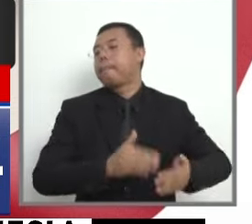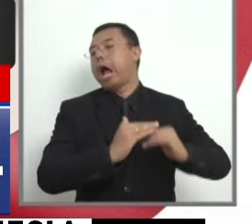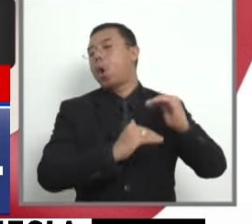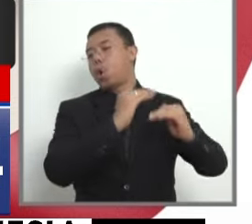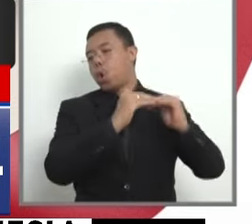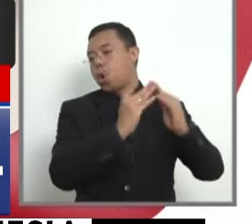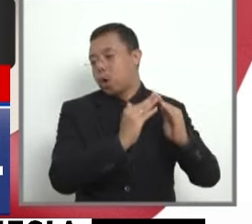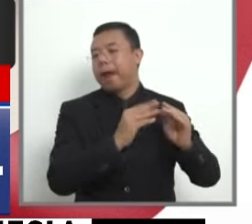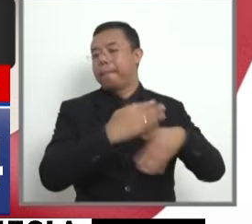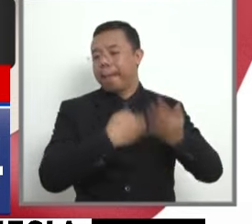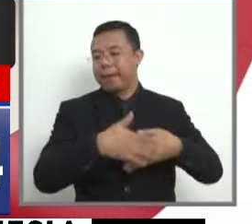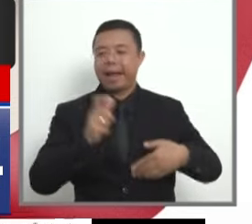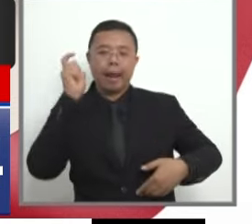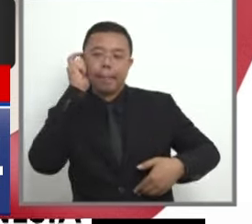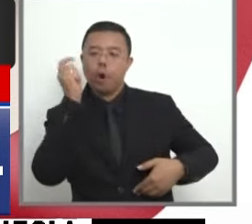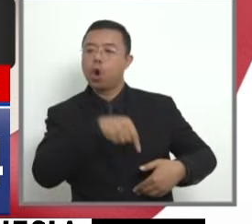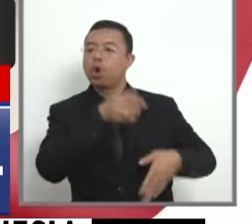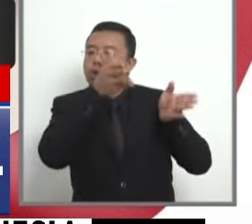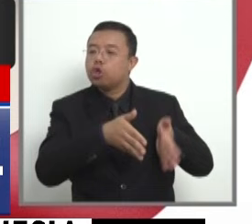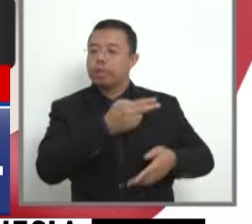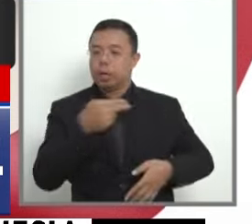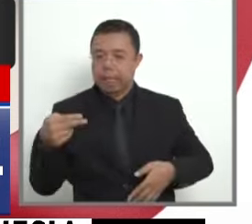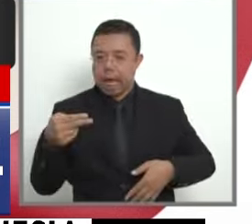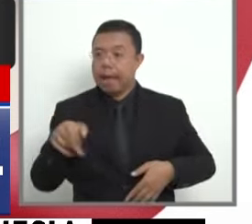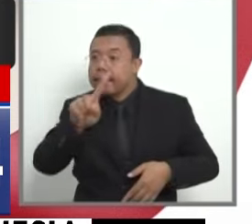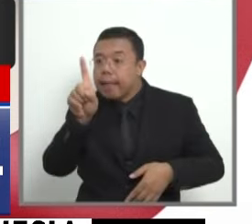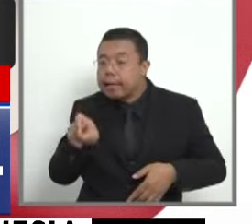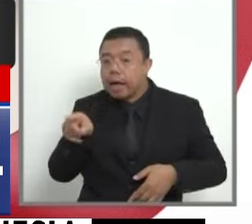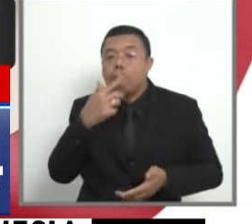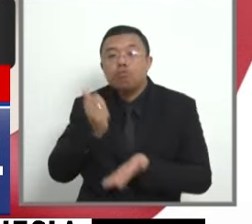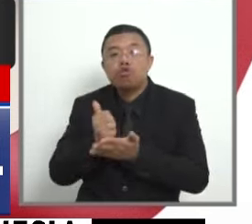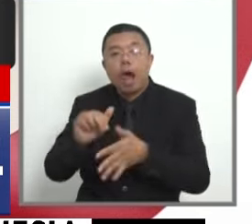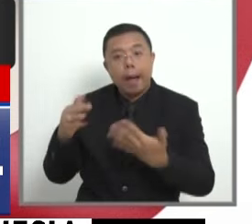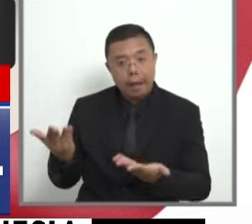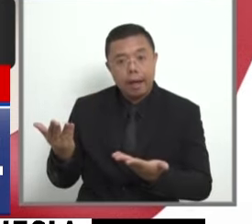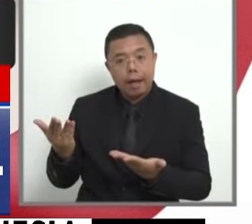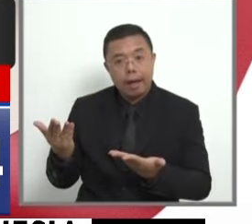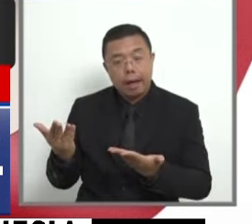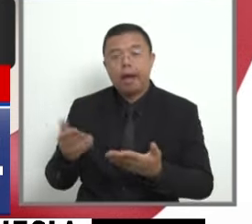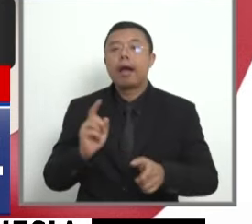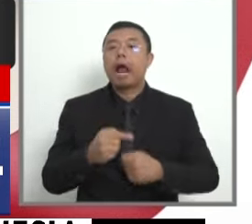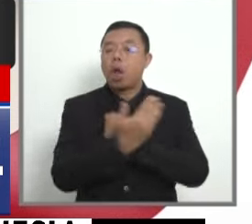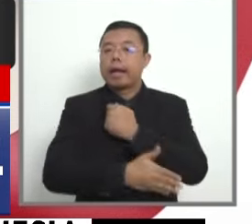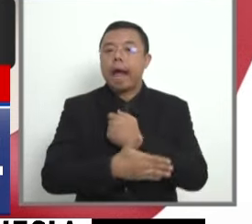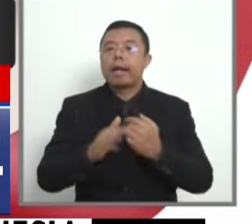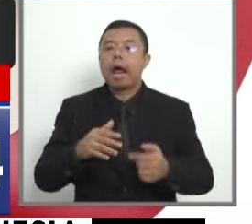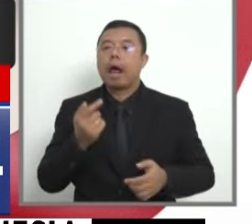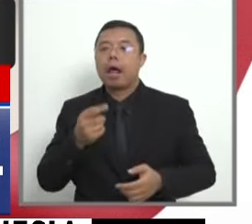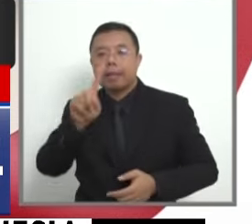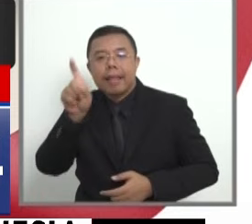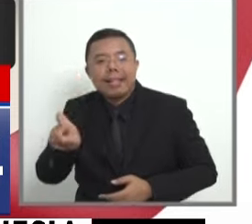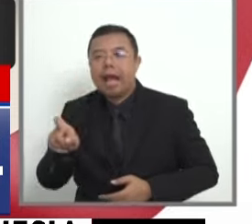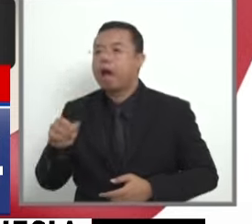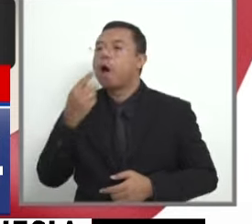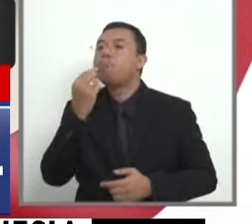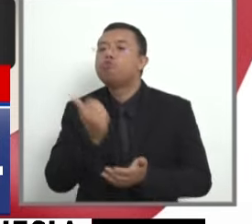pabrik telepon seluler tanya apa yang dibutuhkan dari negara yang dibutuhkan apa apakah perizinan Apakah